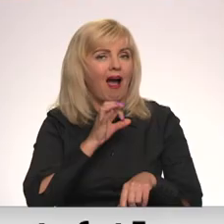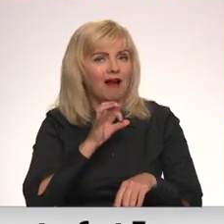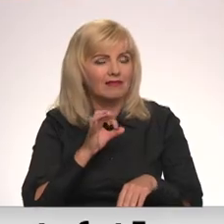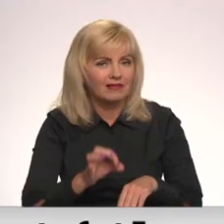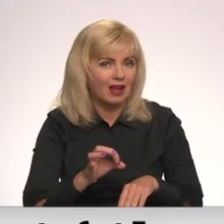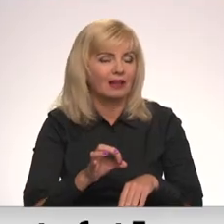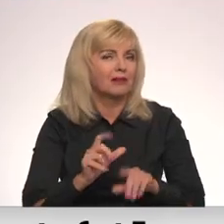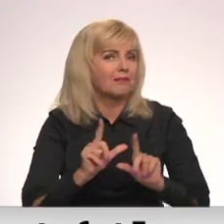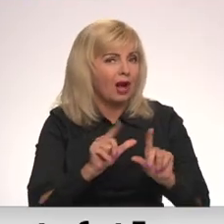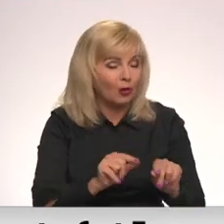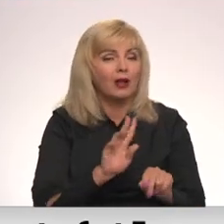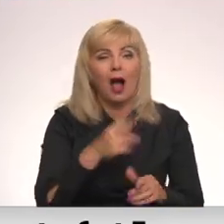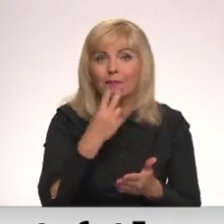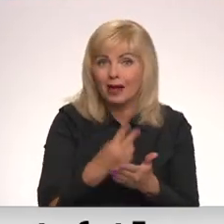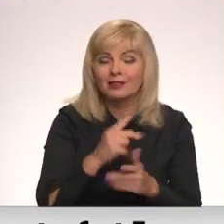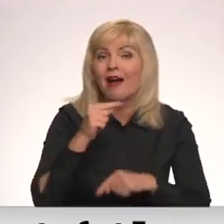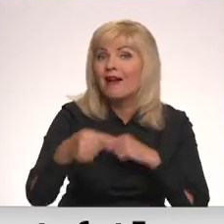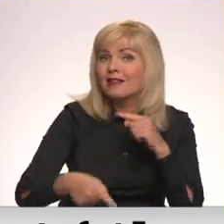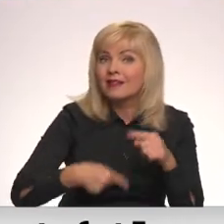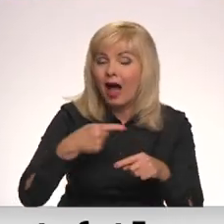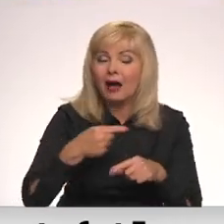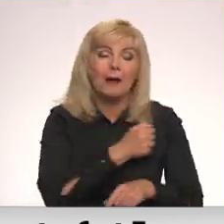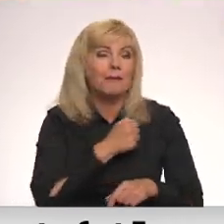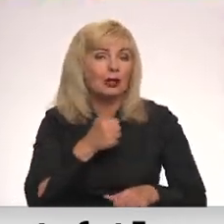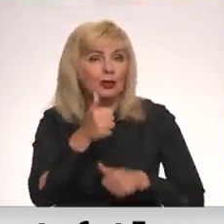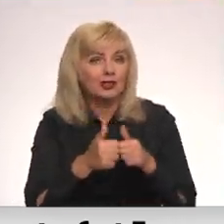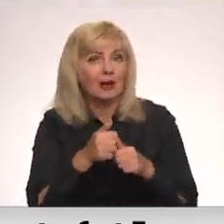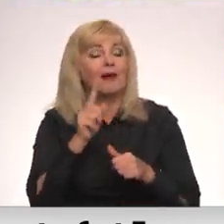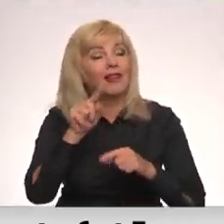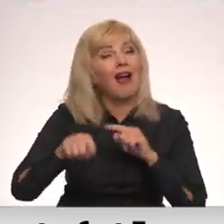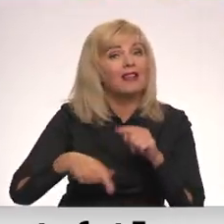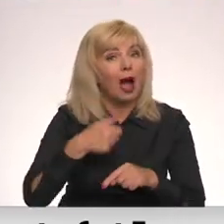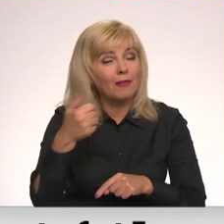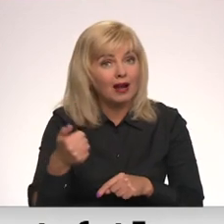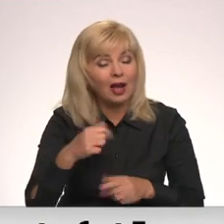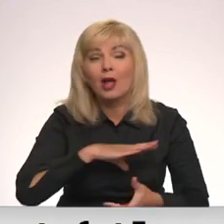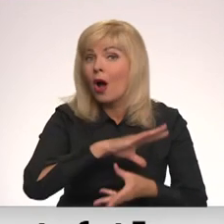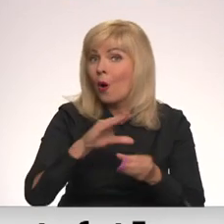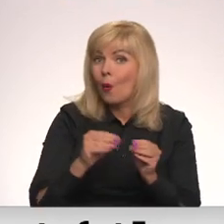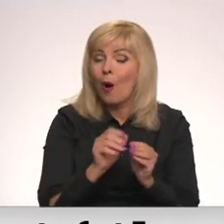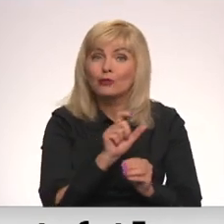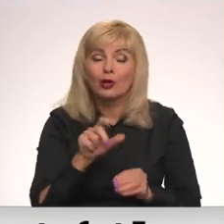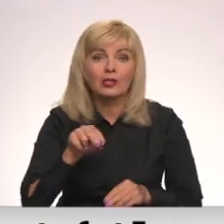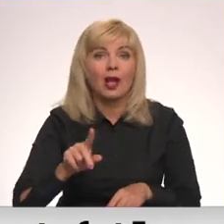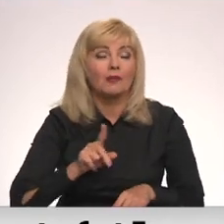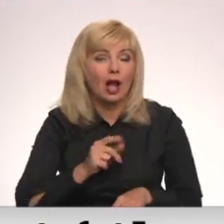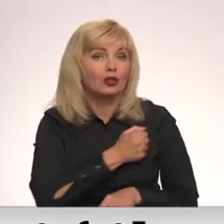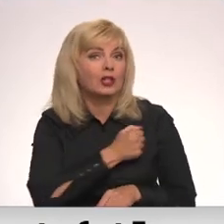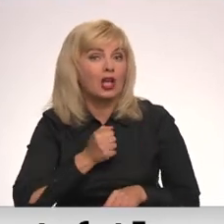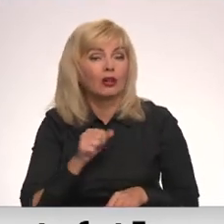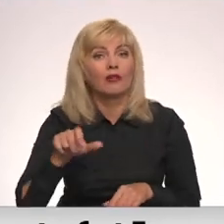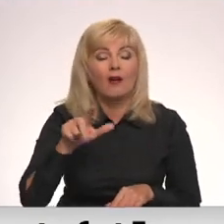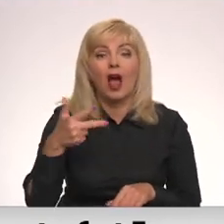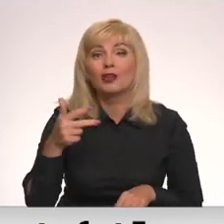ir paredzēts. Nākamās militārās sacensības gaidāmas vien nākamajā gadā, bet kopumā šobrīd zemesardzē dien vairāk nekā